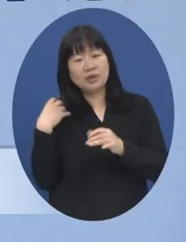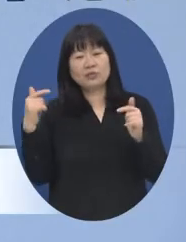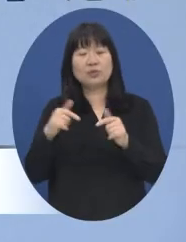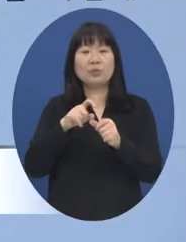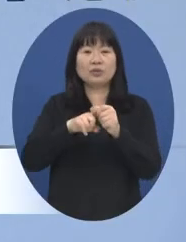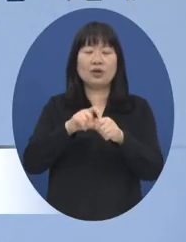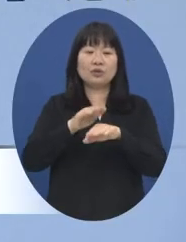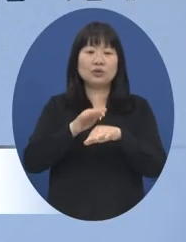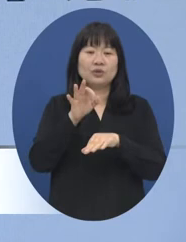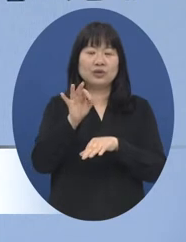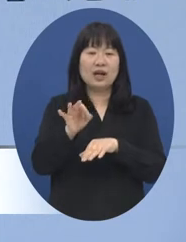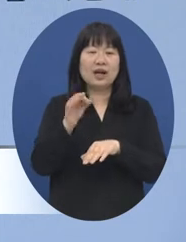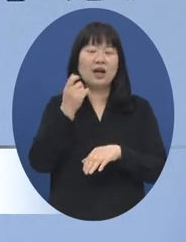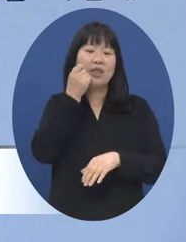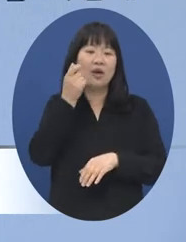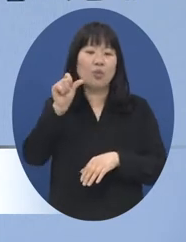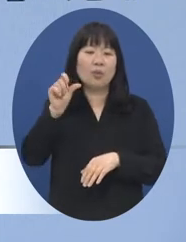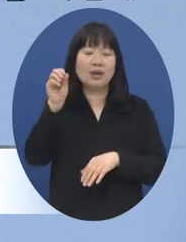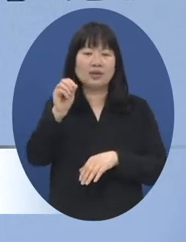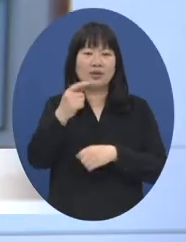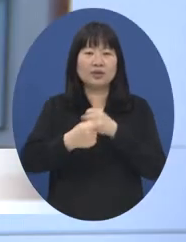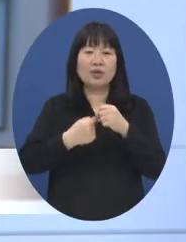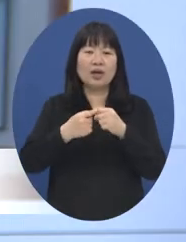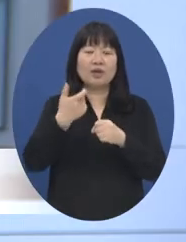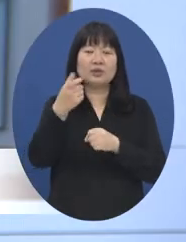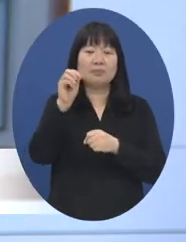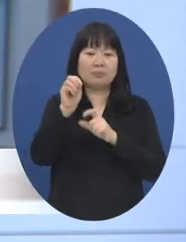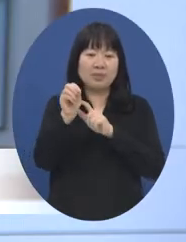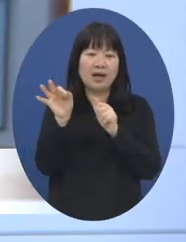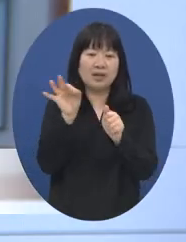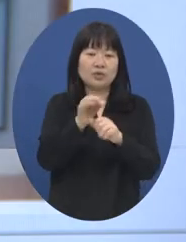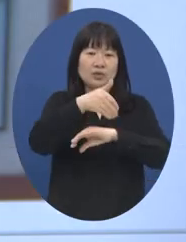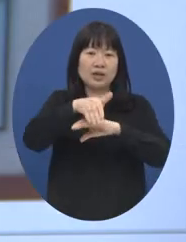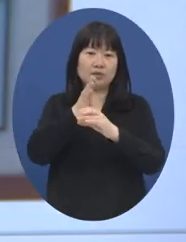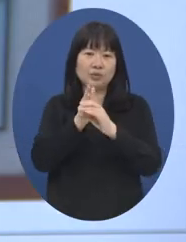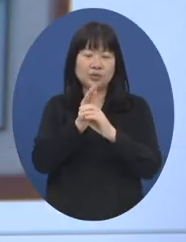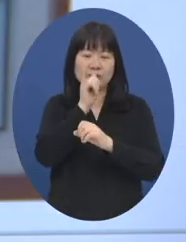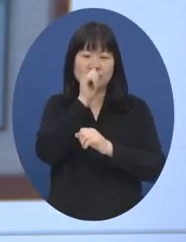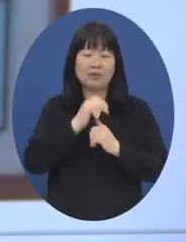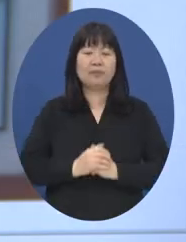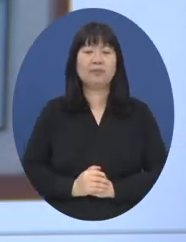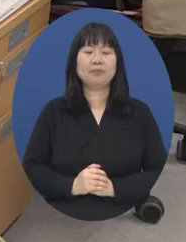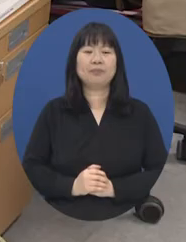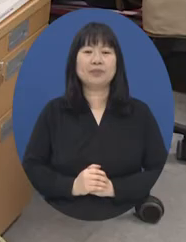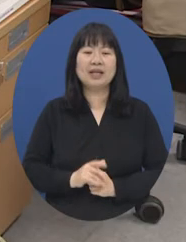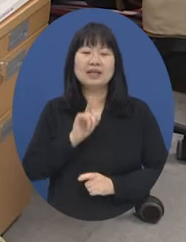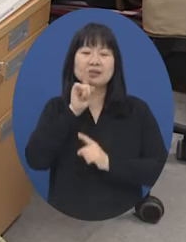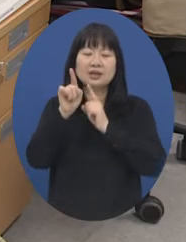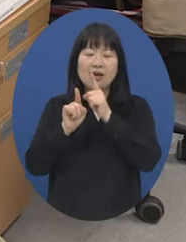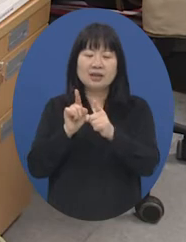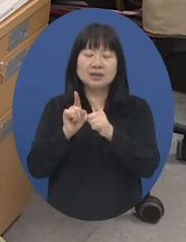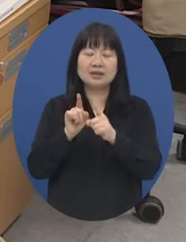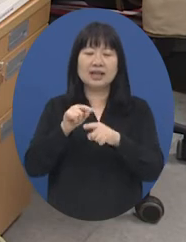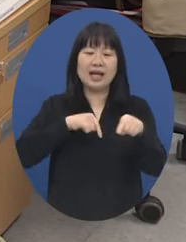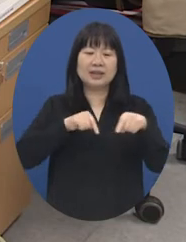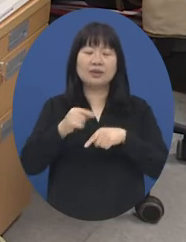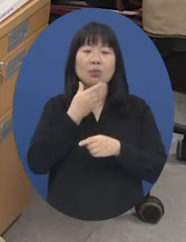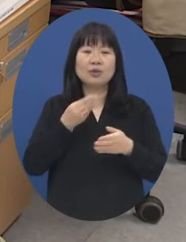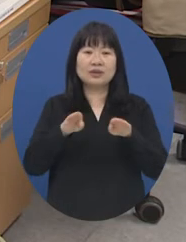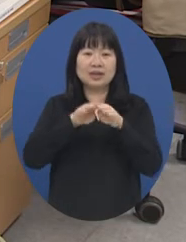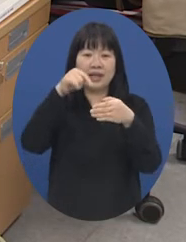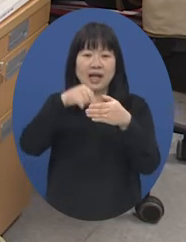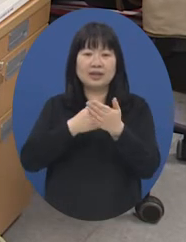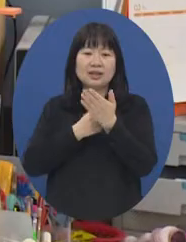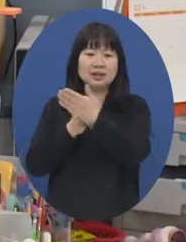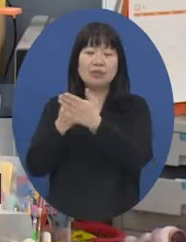수당은 다달이 5만원씩 연간 60만원 2개 자로 지급됩니다 신청 1c 군청 이나 읍면동 행성 복지 센터 에서 하면